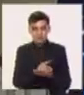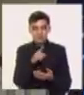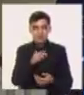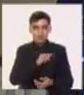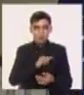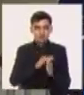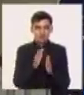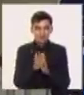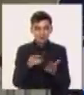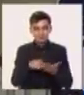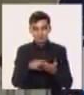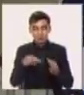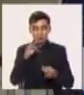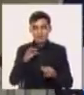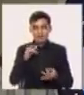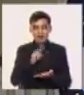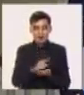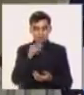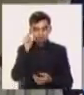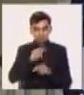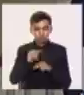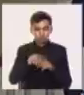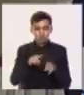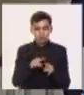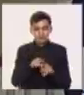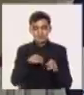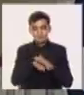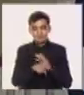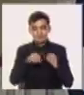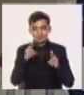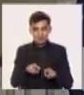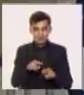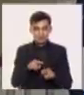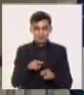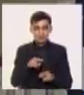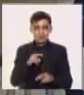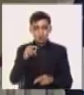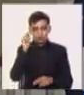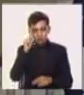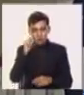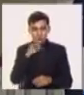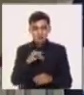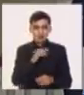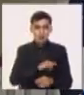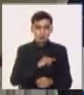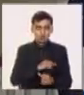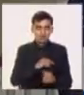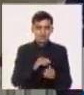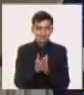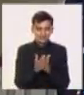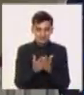являются необходимой составляющей ОМК, учебно-методического комплекта, единой составляющей учебник, рабочая тетрадь, пособие